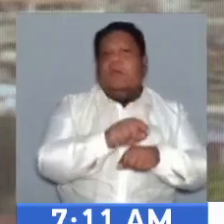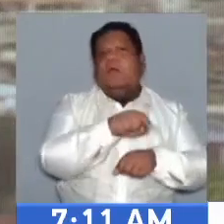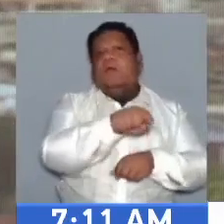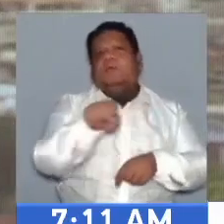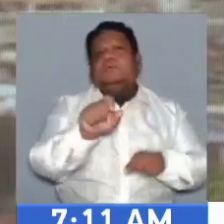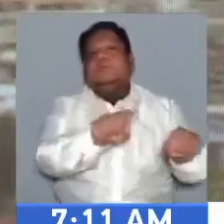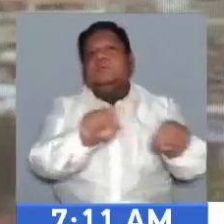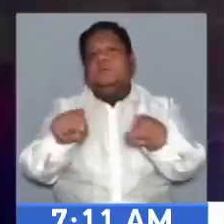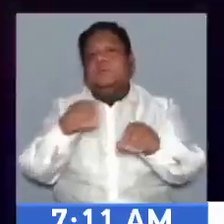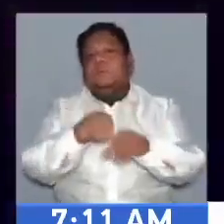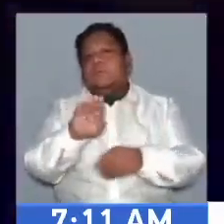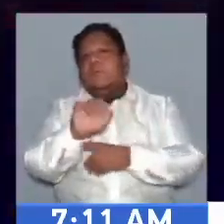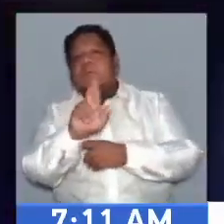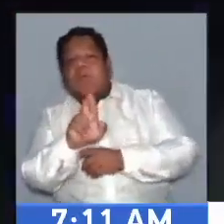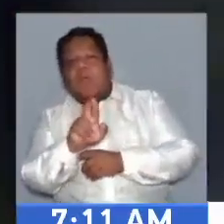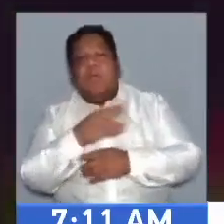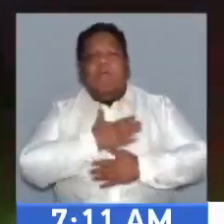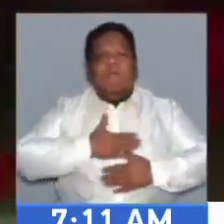Wahe.